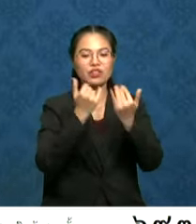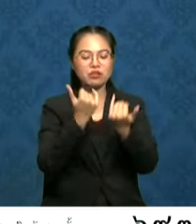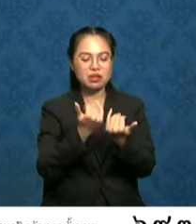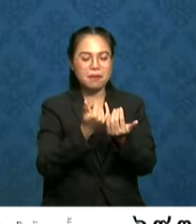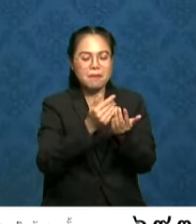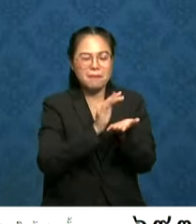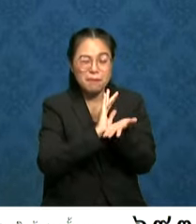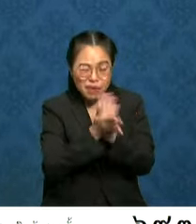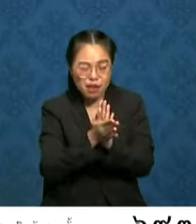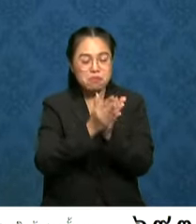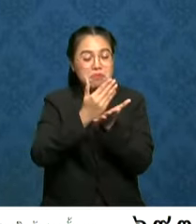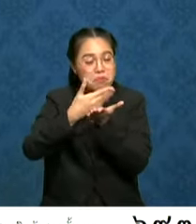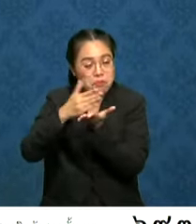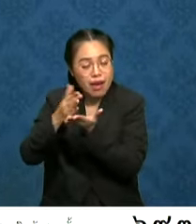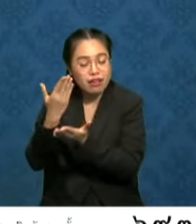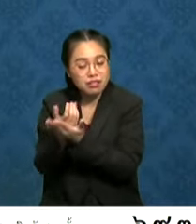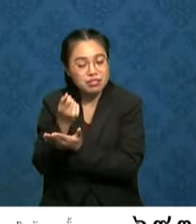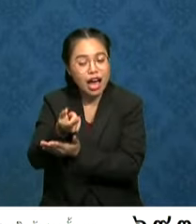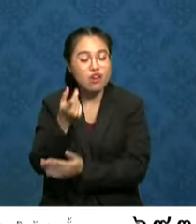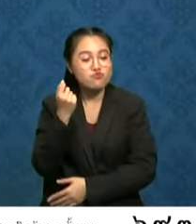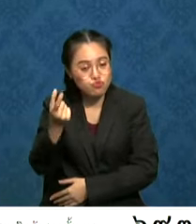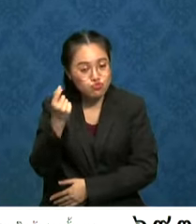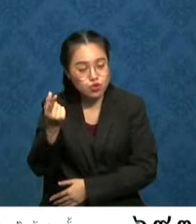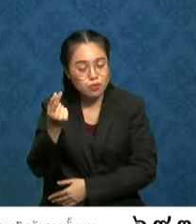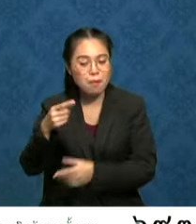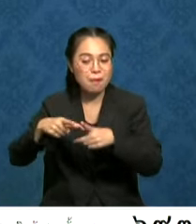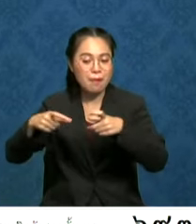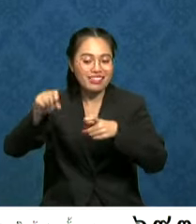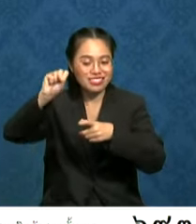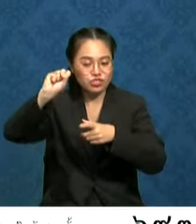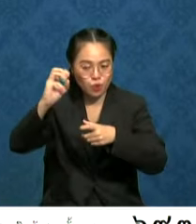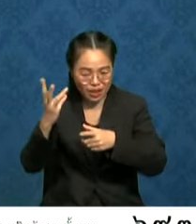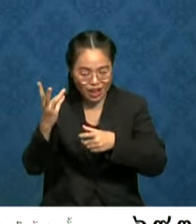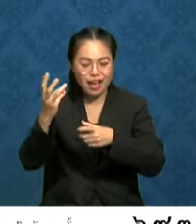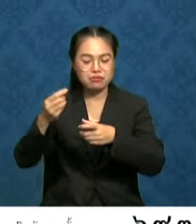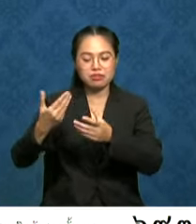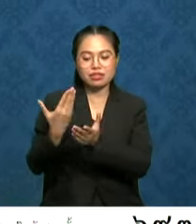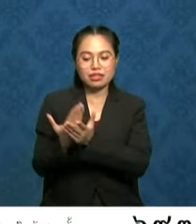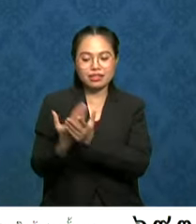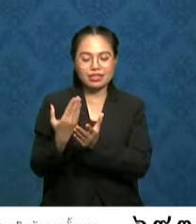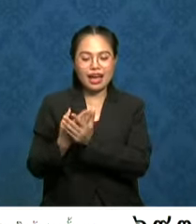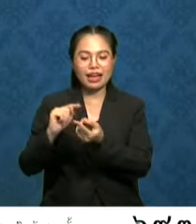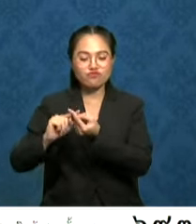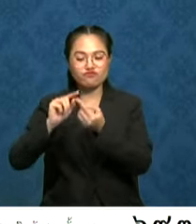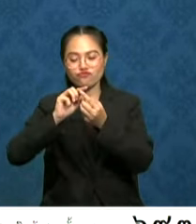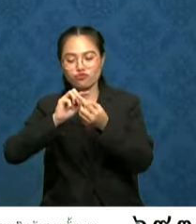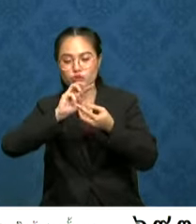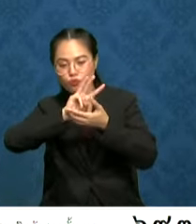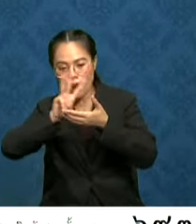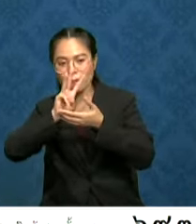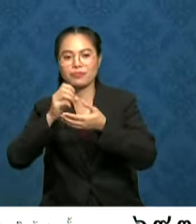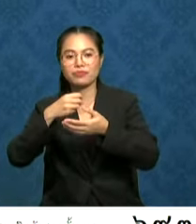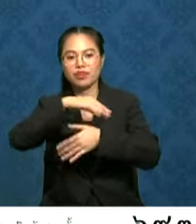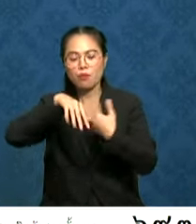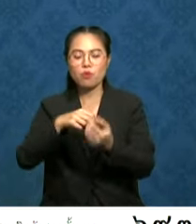จ่ายโดยจ่ายเป็นเงินสดผ่านบัตรสวัสดิการแห่งรัฐไม่ได้จ่ายเป็นจิอ walletทั้งหมดที่รัฐบาลมุ่งหวังจะสร้างเป็นโครง